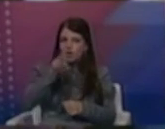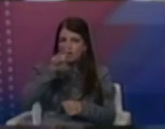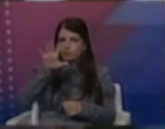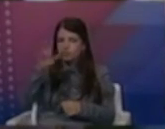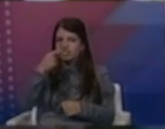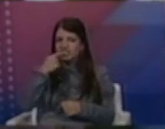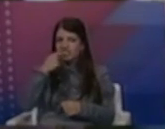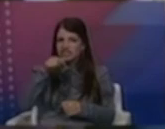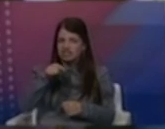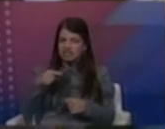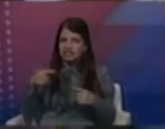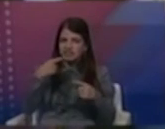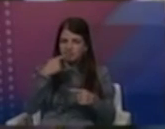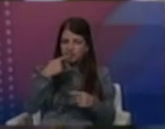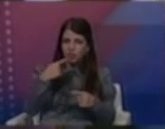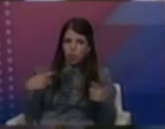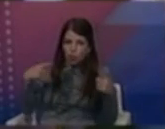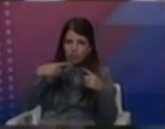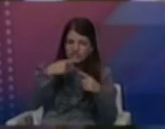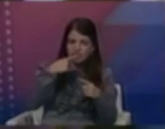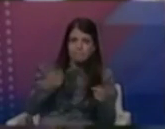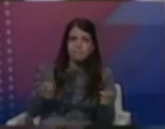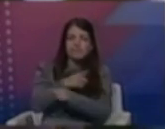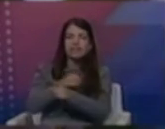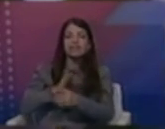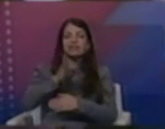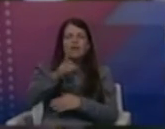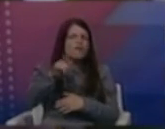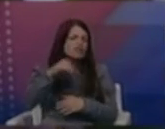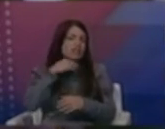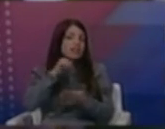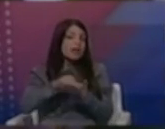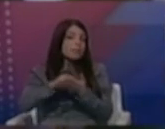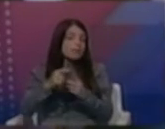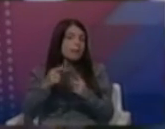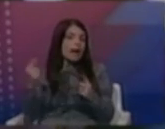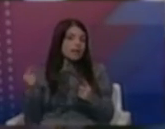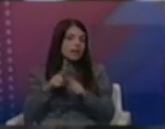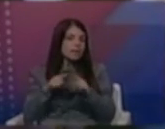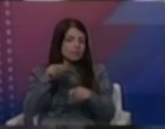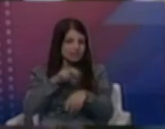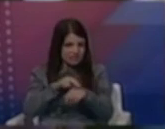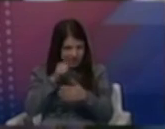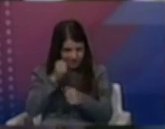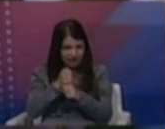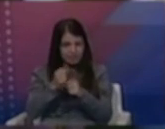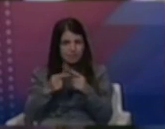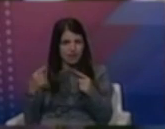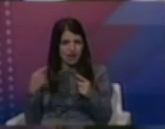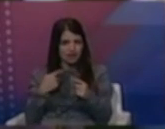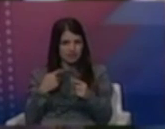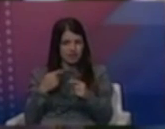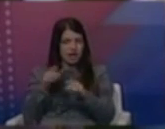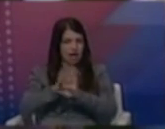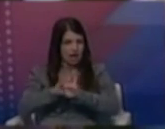sena wasal iż-żmien għal bidla fid-direzzjoni fejn tista' ma taqbilx magħna iżda tista' taħdem magħna.